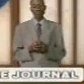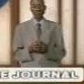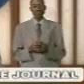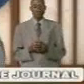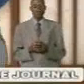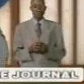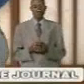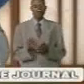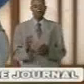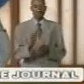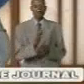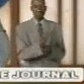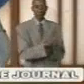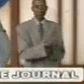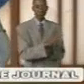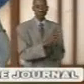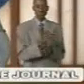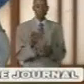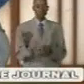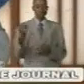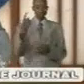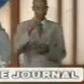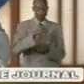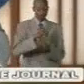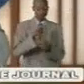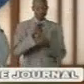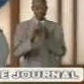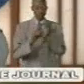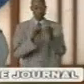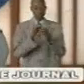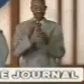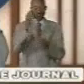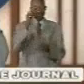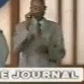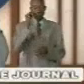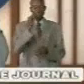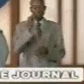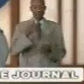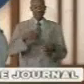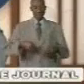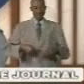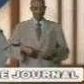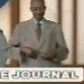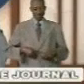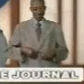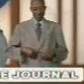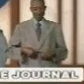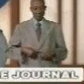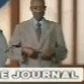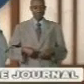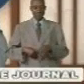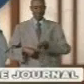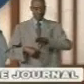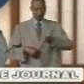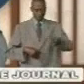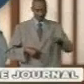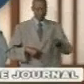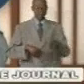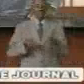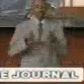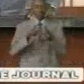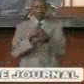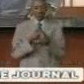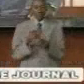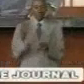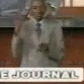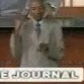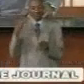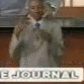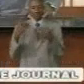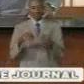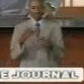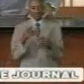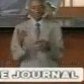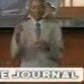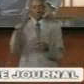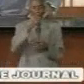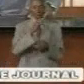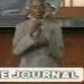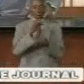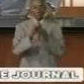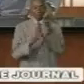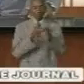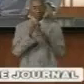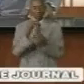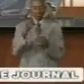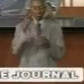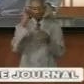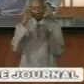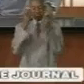Nonobstant la Journée internationale de la jeune fille, hier il a été également célébré la Journée mondiale de la vue avec comme thème la cécité évitable de